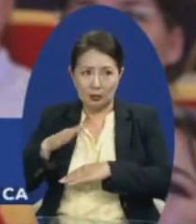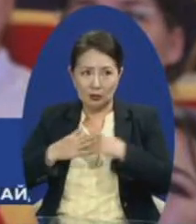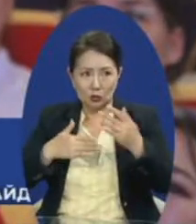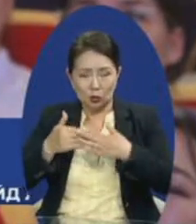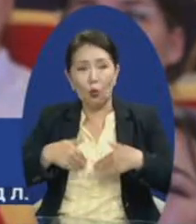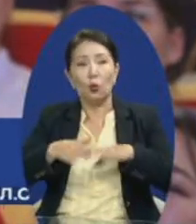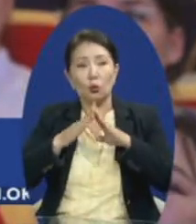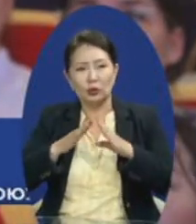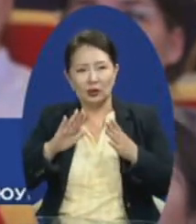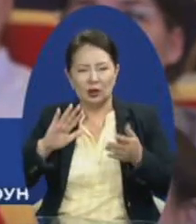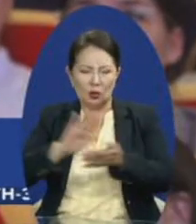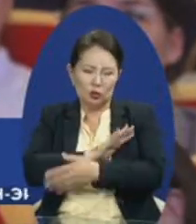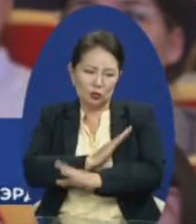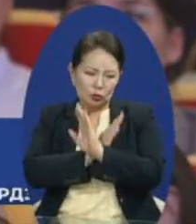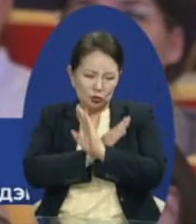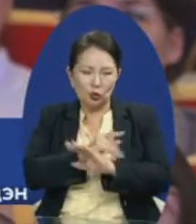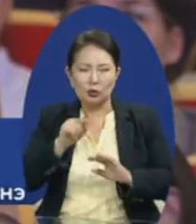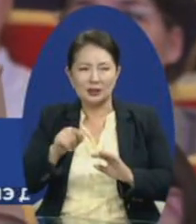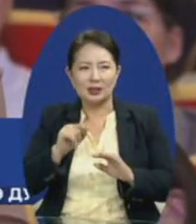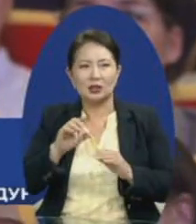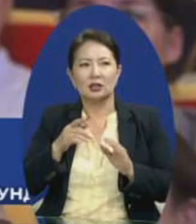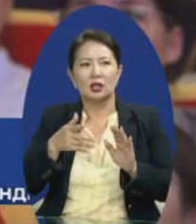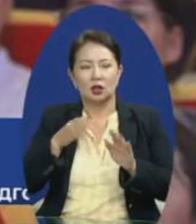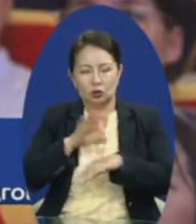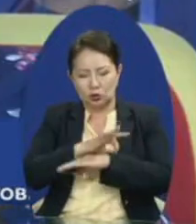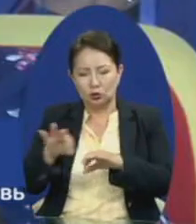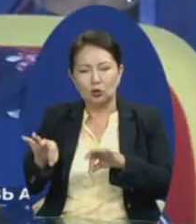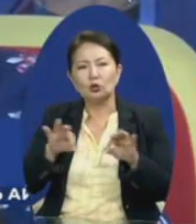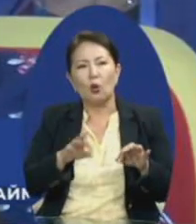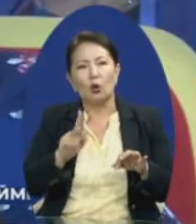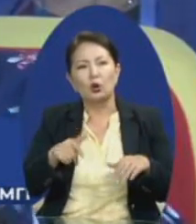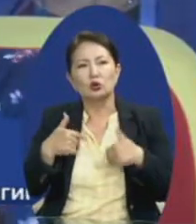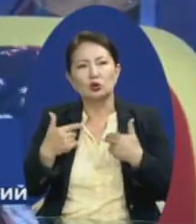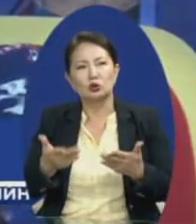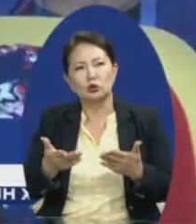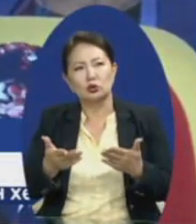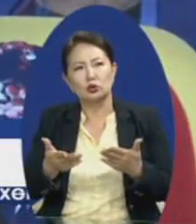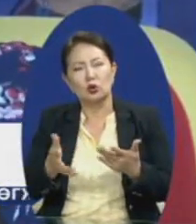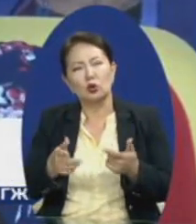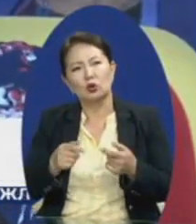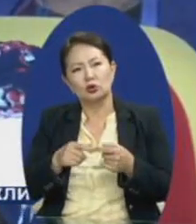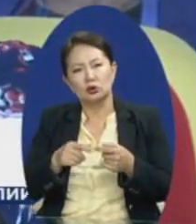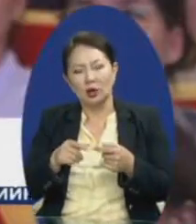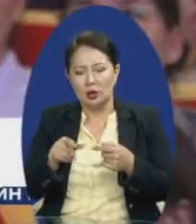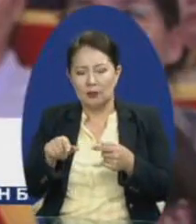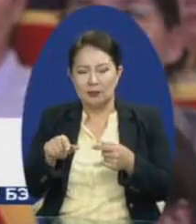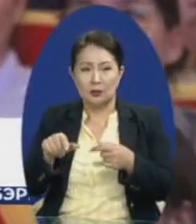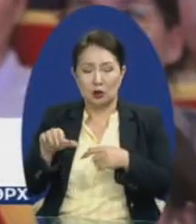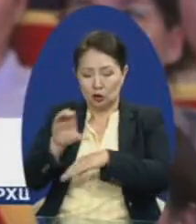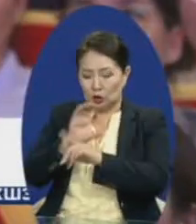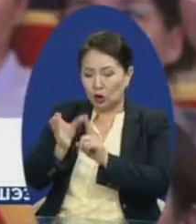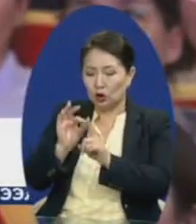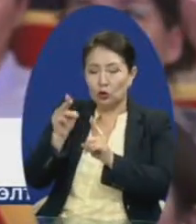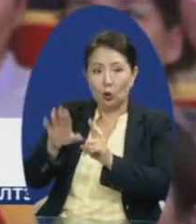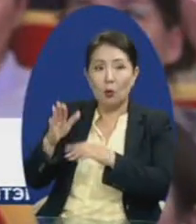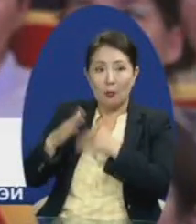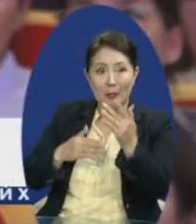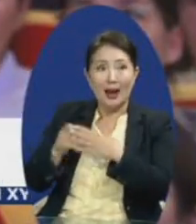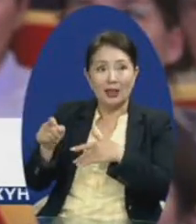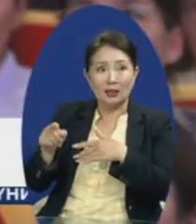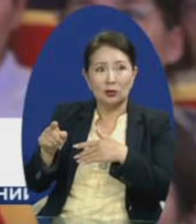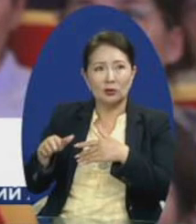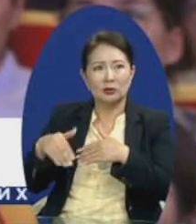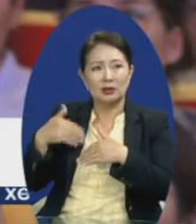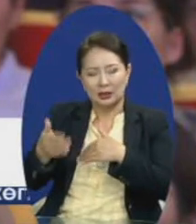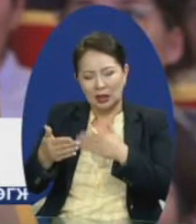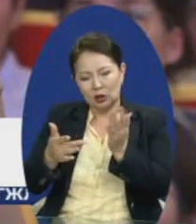дуусах. Энэ жилдний одоо төсөлд хөтлөгч өгнө гэдгийг бас ярьсан байгаа. Говтод байж байгаа, өндөр шилтэй байж байгаа энэ одоо соёлын төвийн барилгуудыг цаашид дуусгах мөн